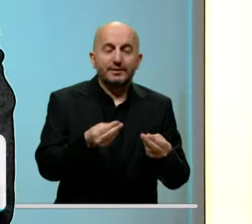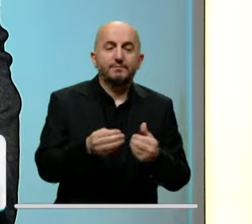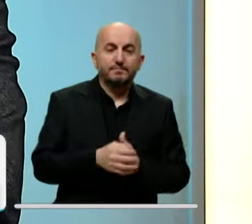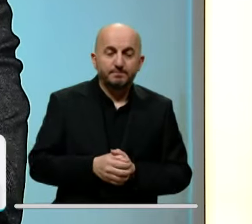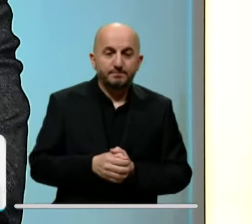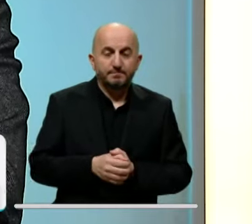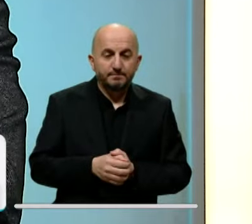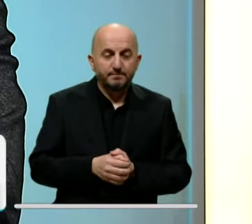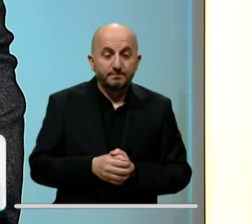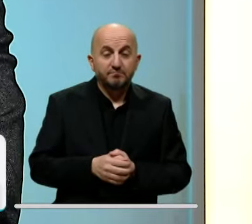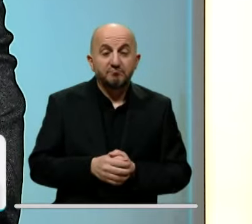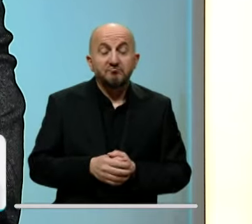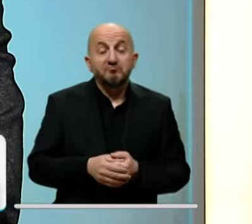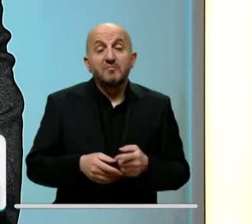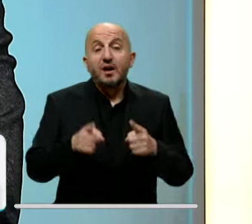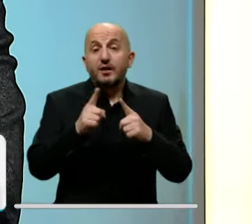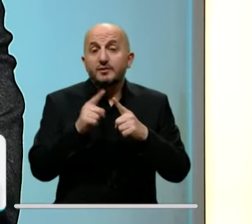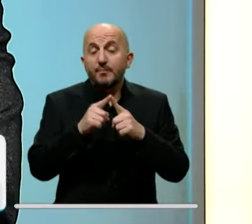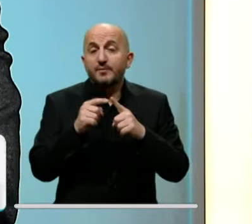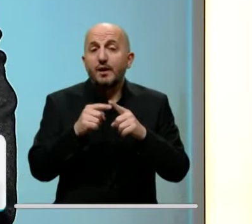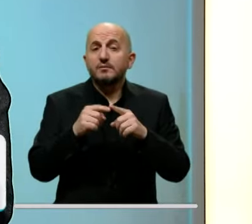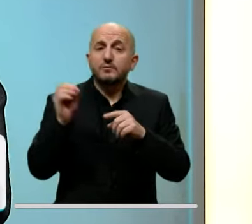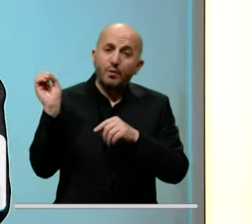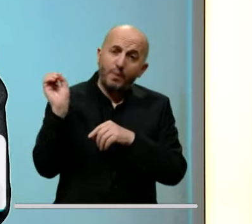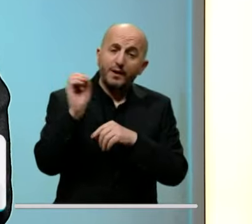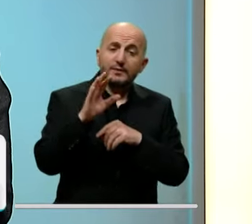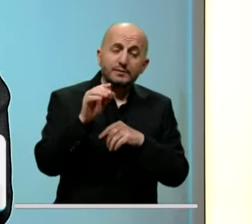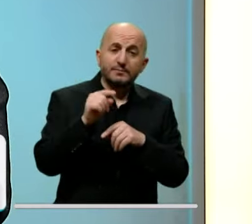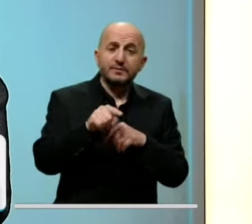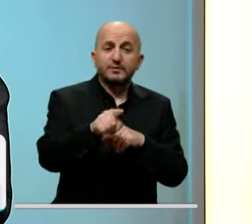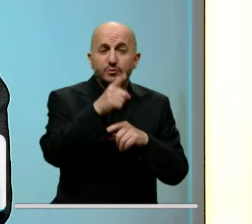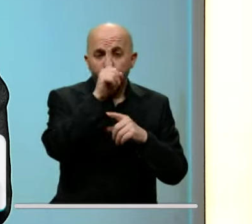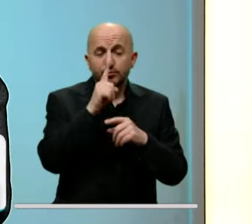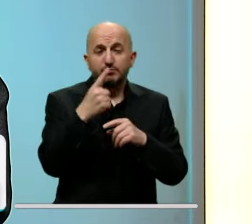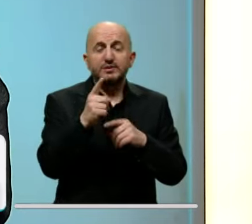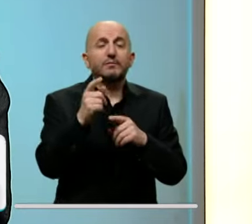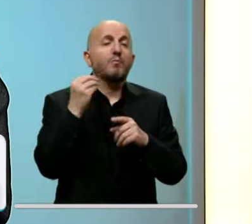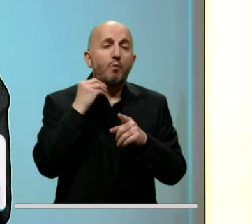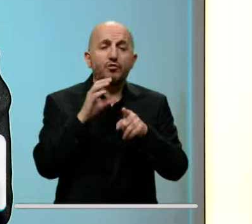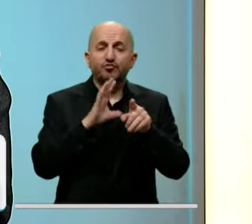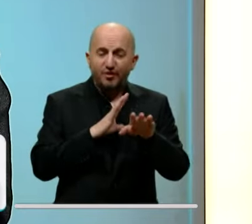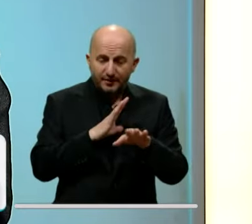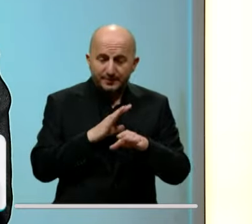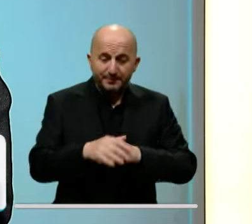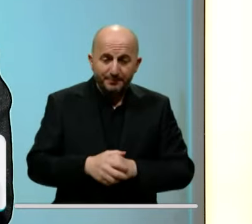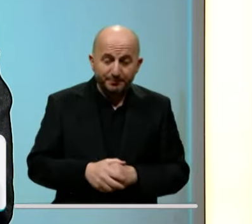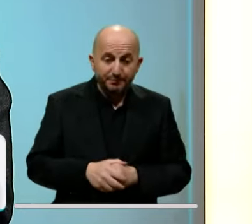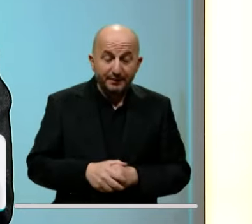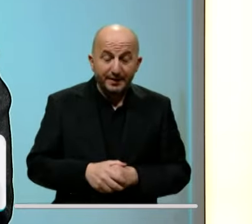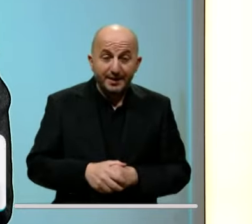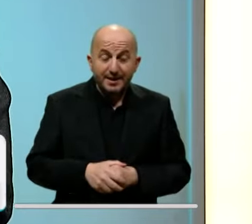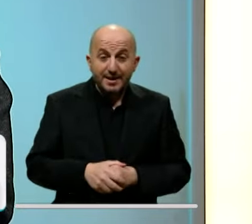Eee veya hesaptan gönderdim Artık siz 100.000 lira borcunuz var değil mi bana